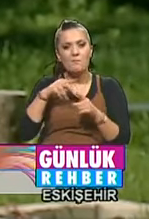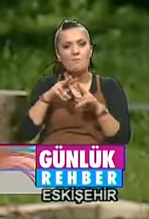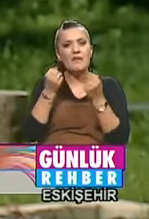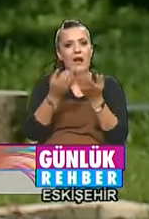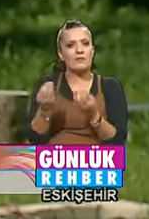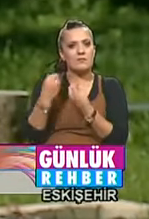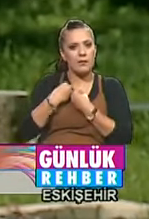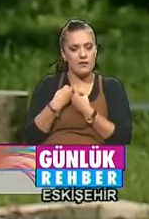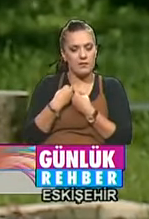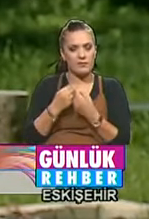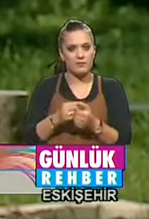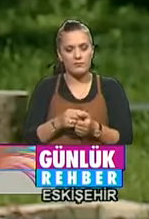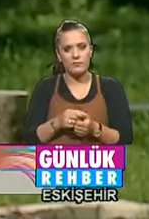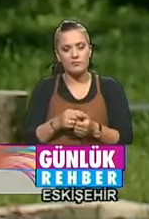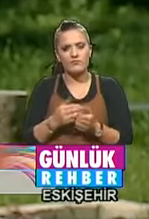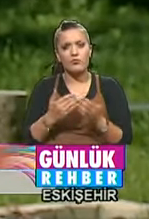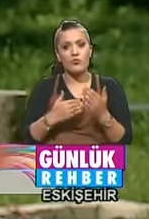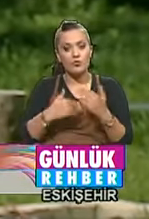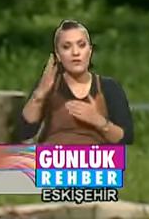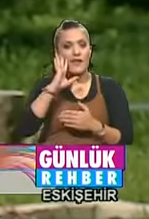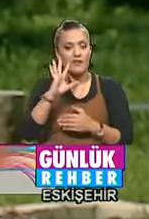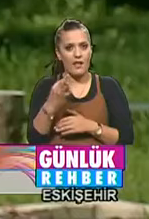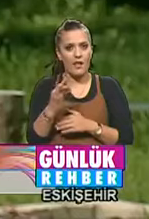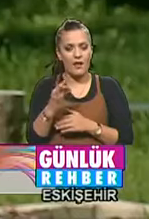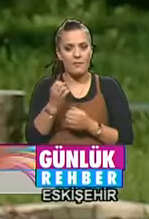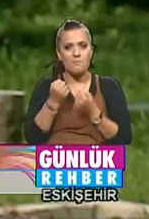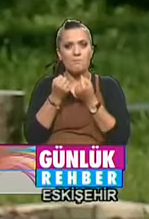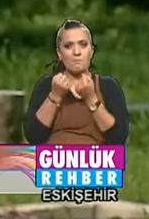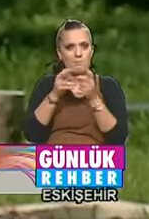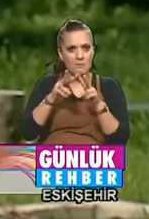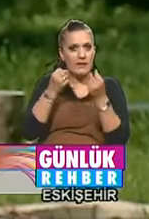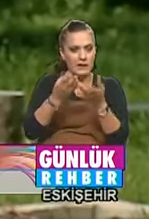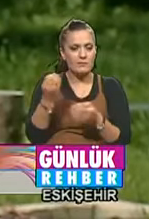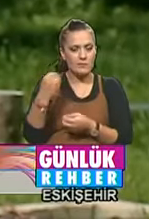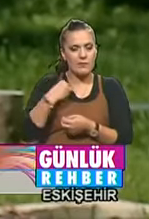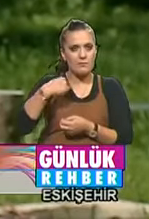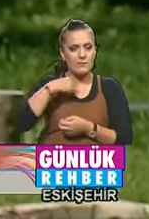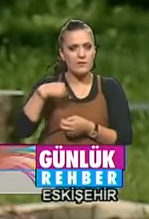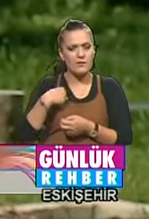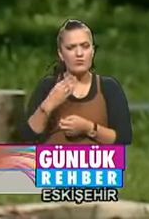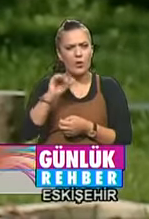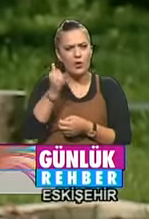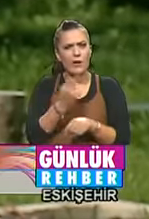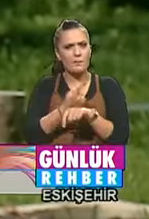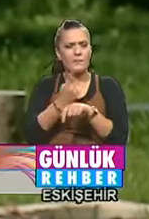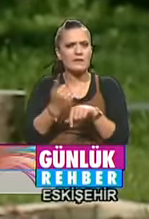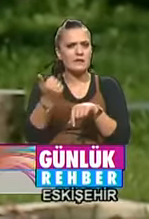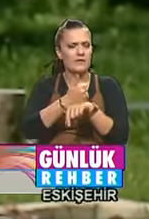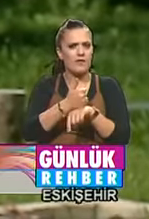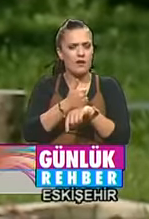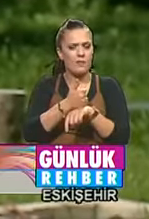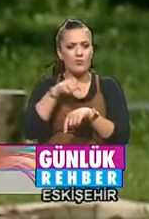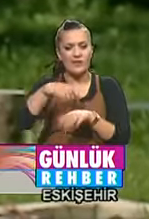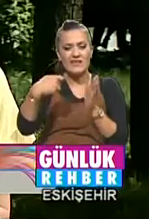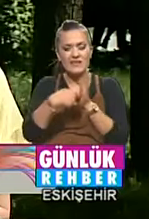bıraktılar. Evet. Evet, yüksek değerler miras bıraktılar bize. Evet. Evet. Çok önemli bir zirve.